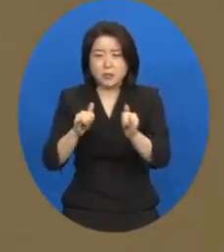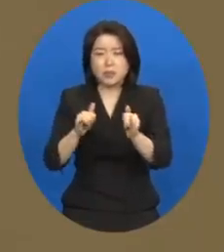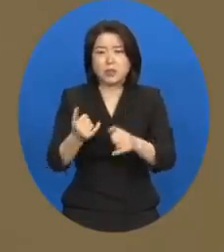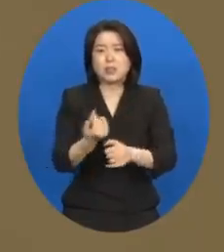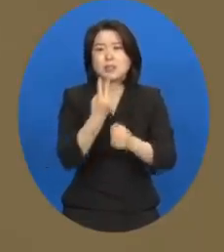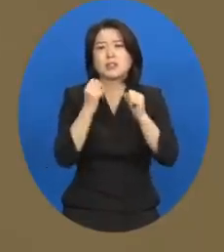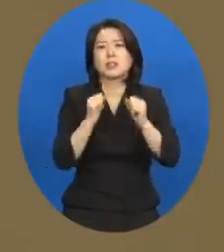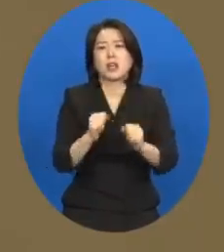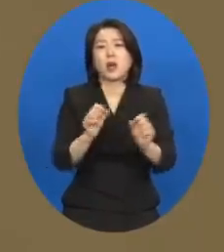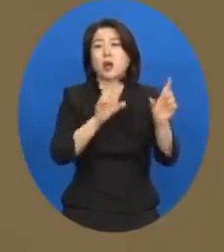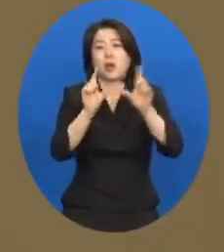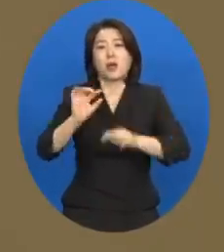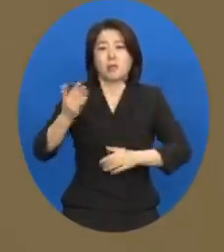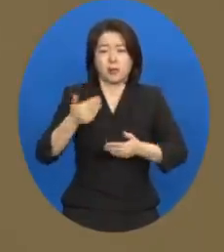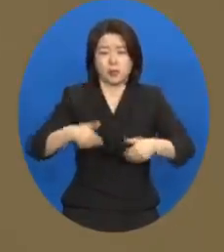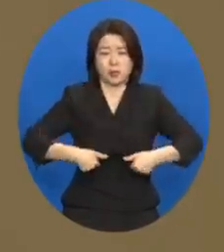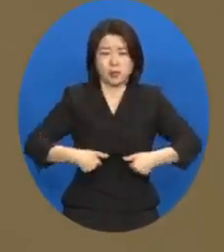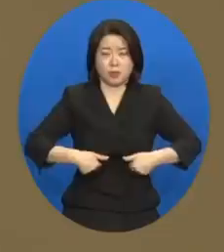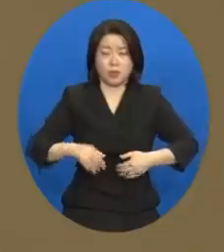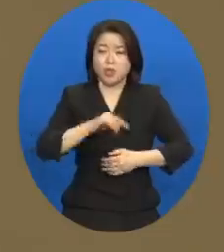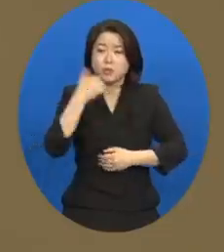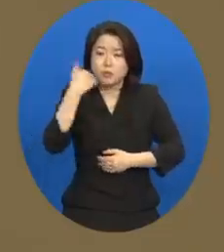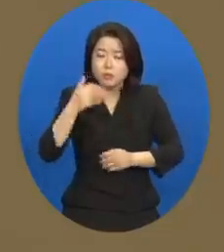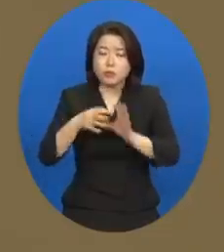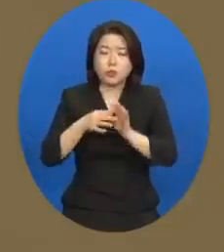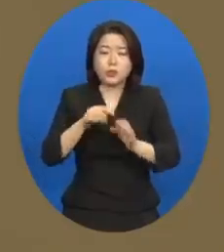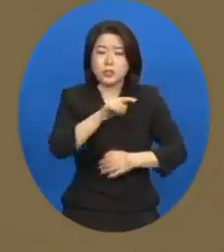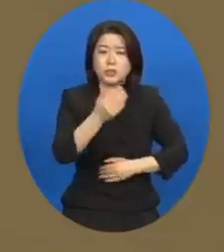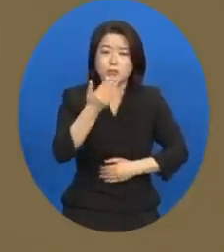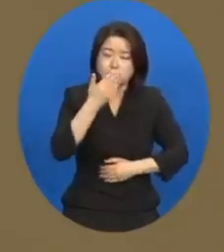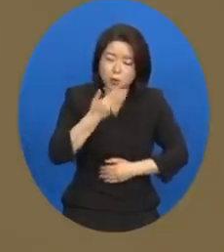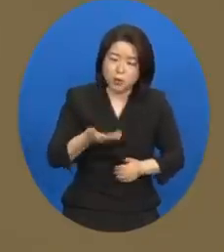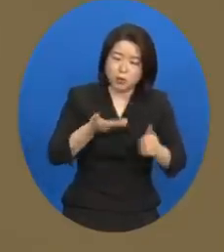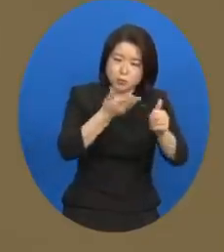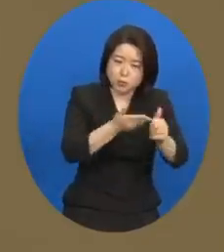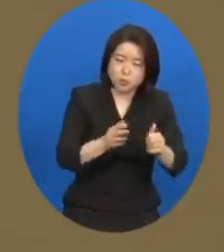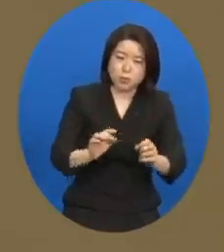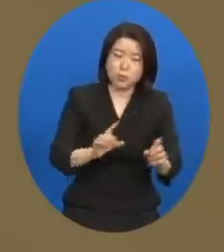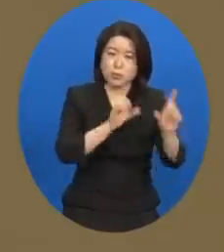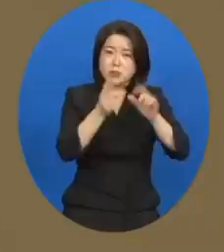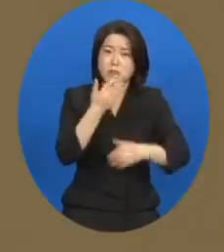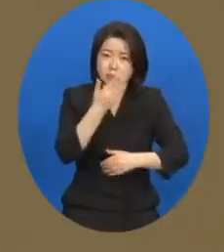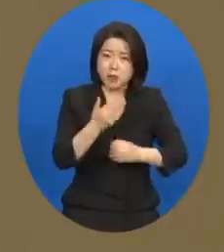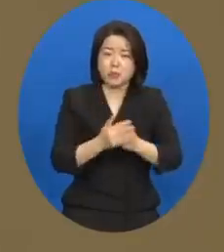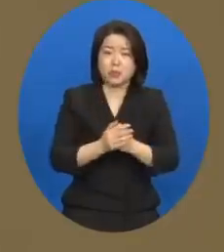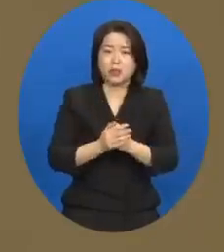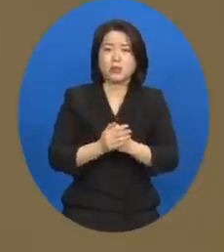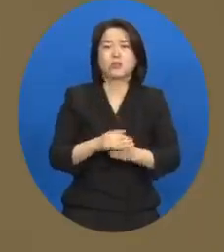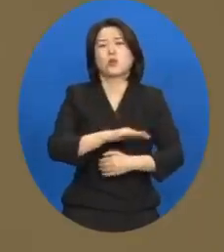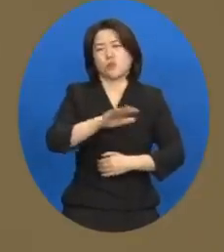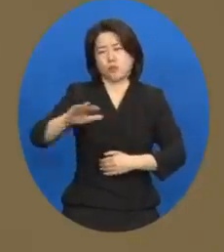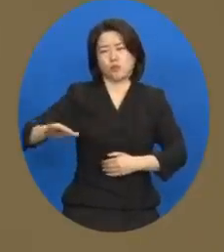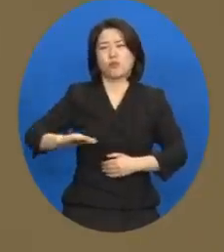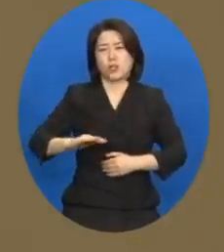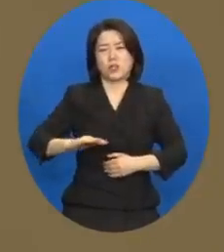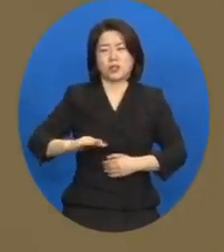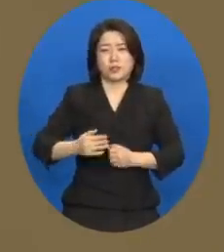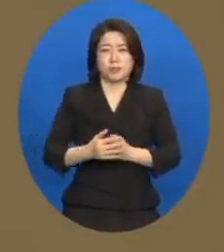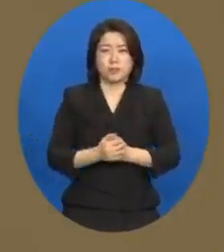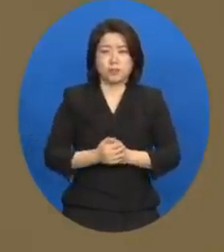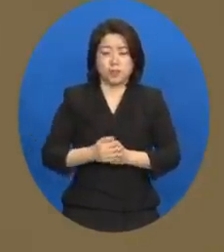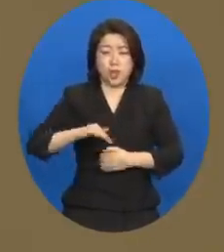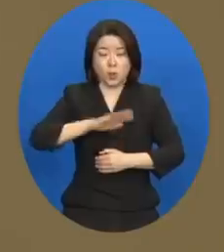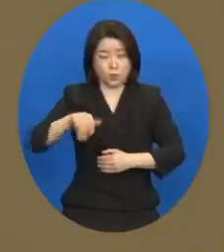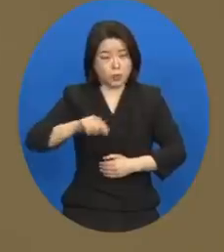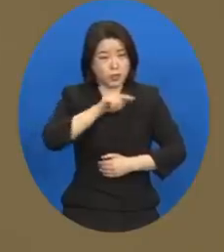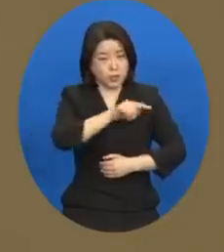합니다. 누구를 통해서 그들을 먹이고 살리시죠? 우리입니다. 우리가 그분들을 위해서 섬기는